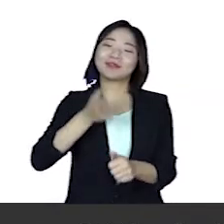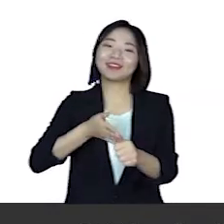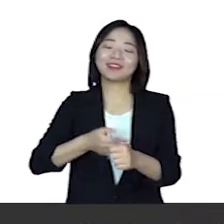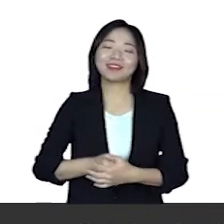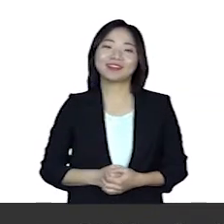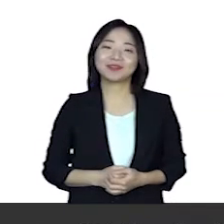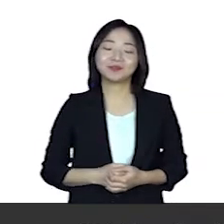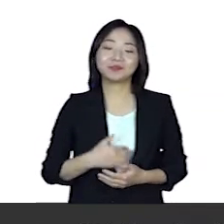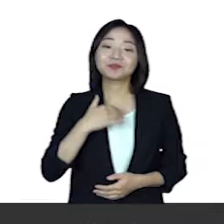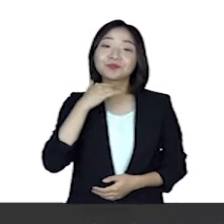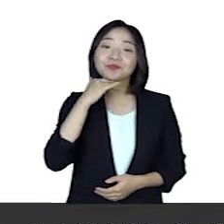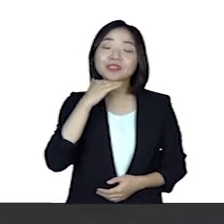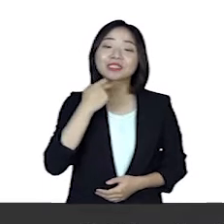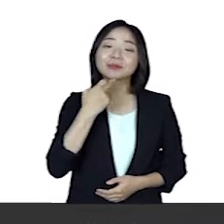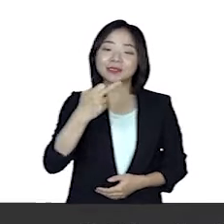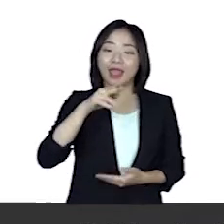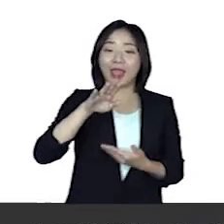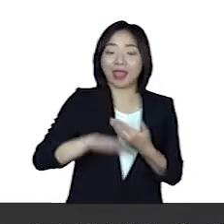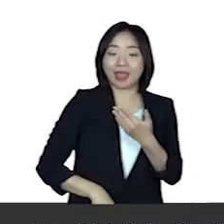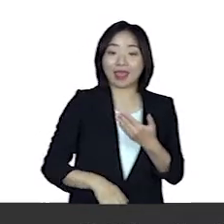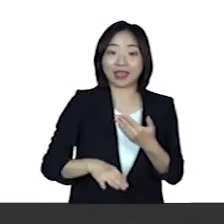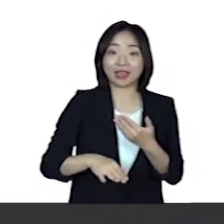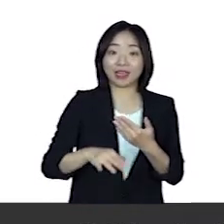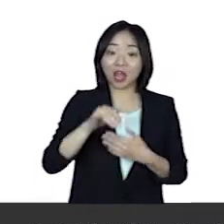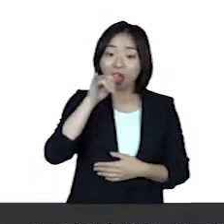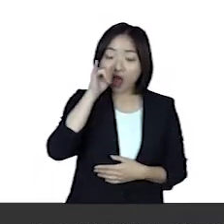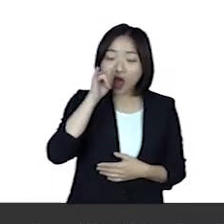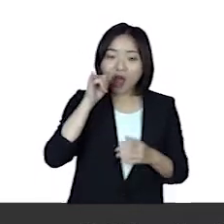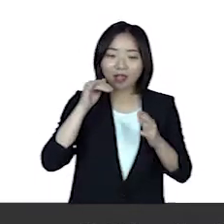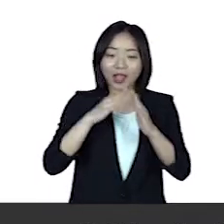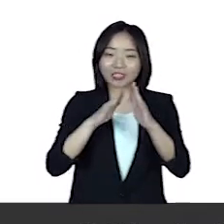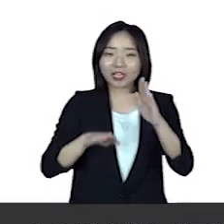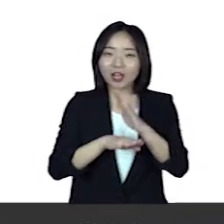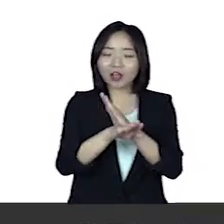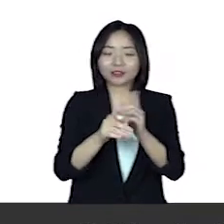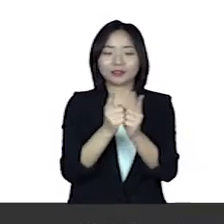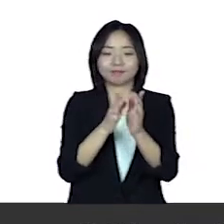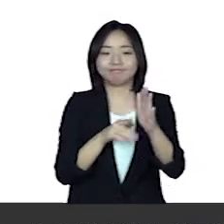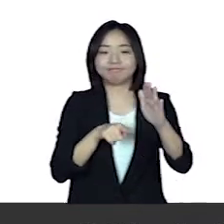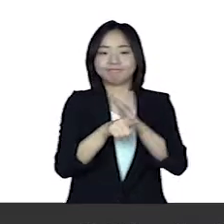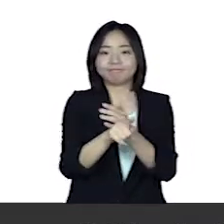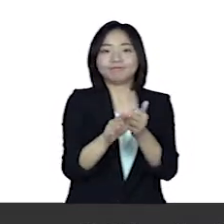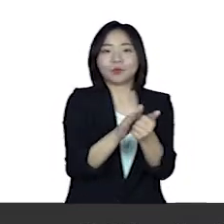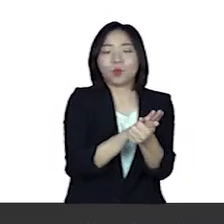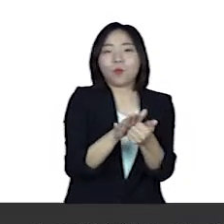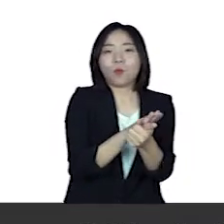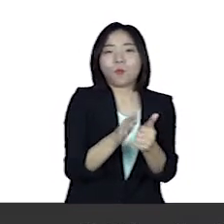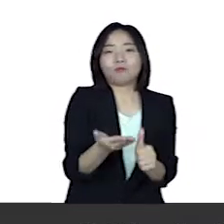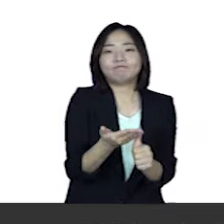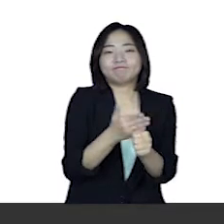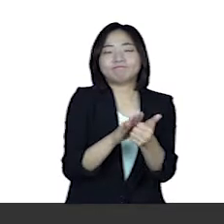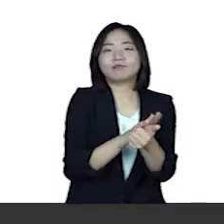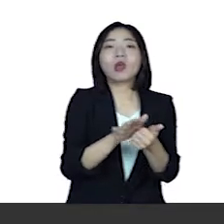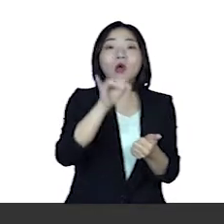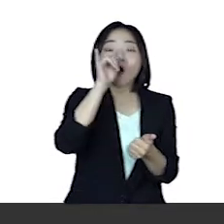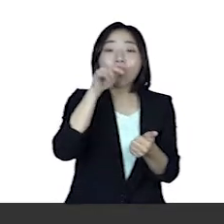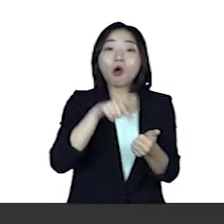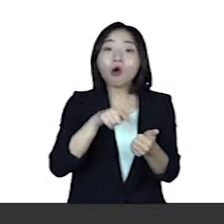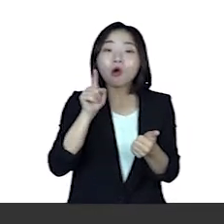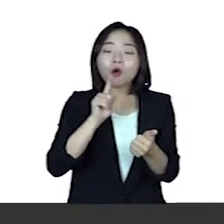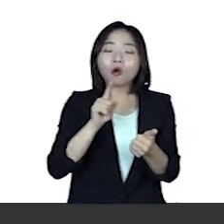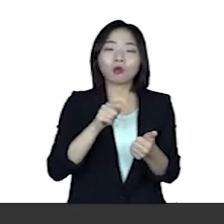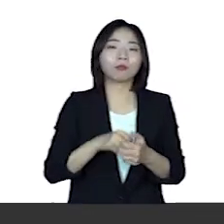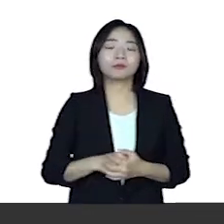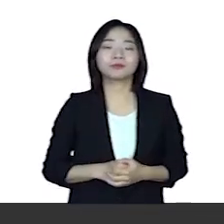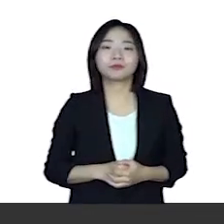만 12세 이하 아동을 둔 육아공백 가정을 위한 찾아가는 아이돌봄 서비스를 소개합니다.